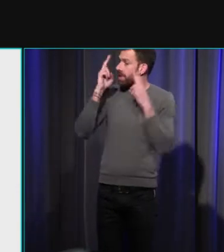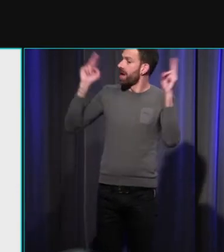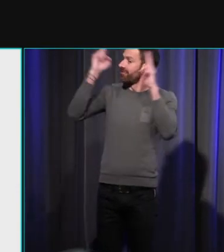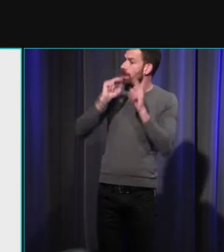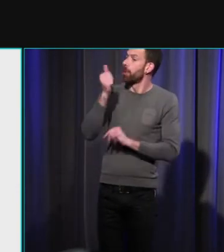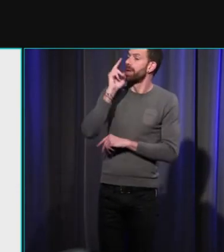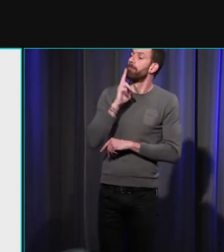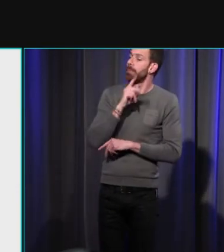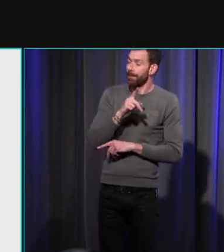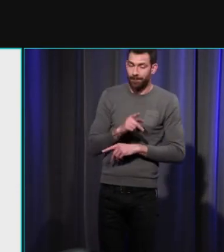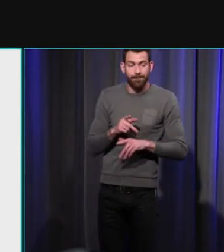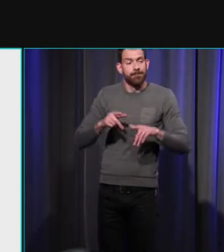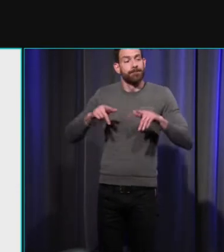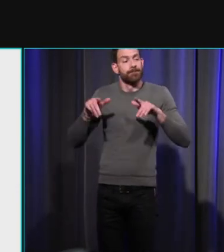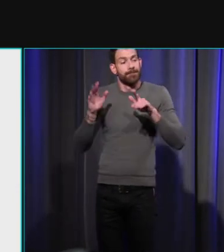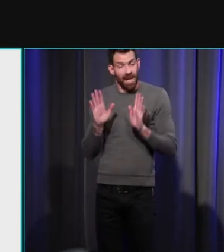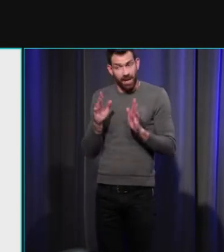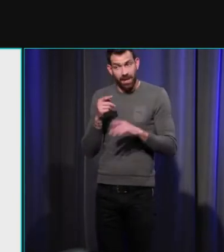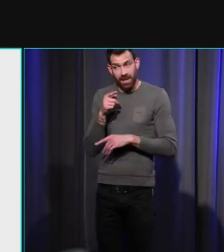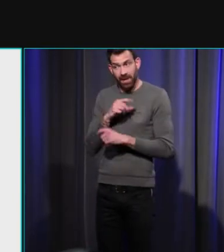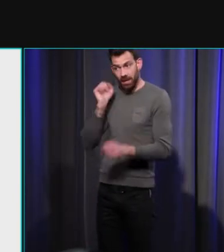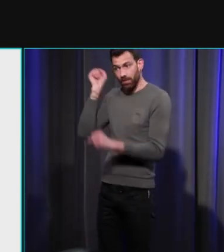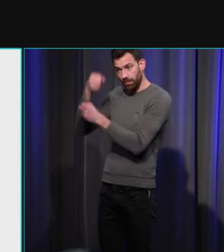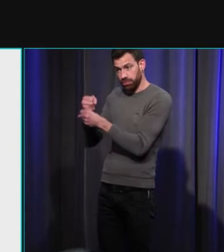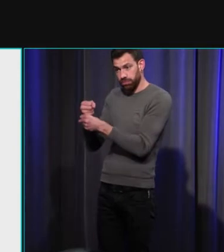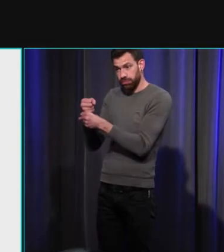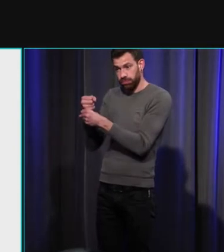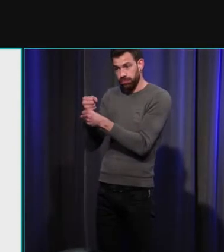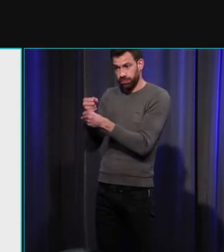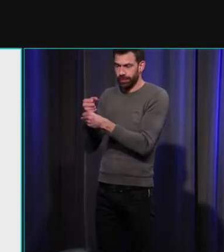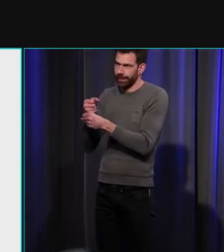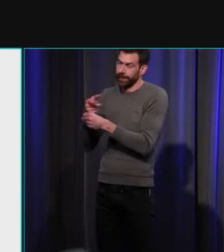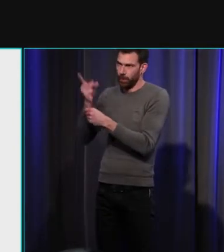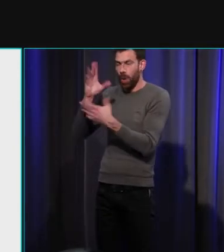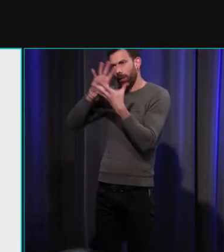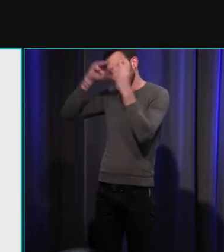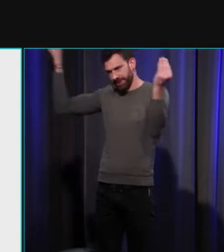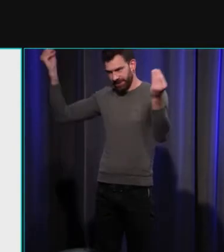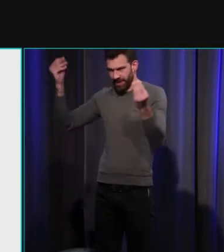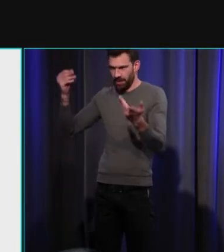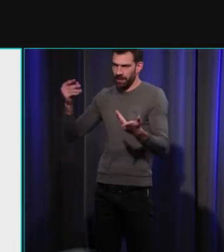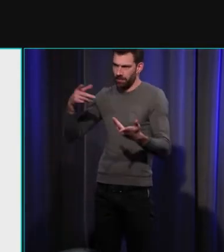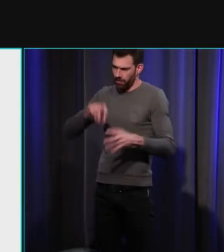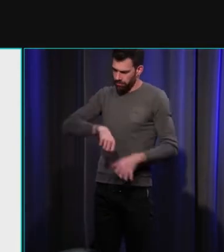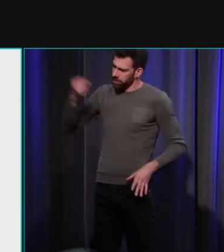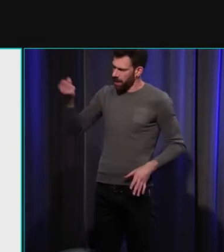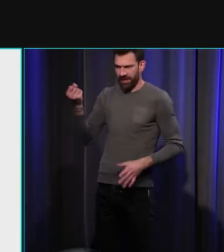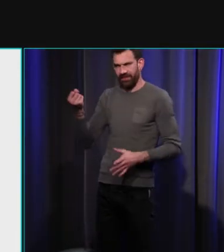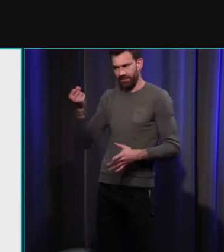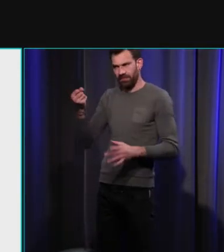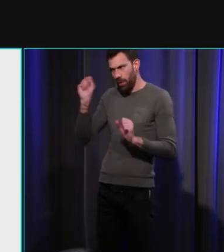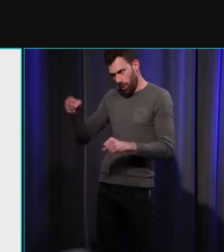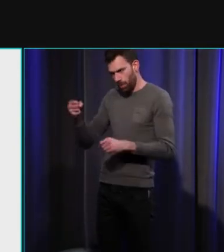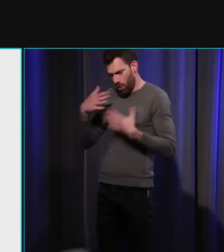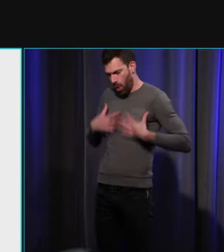cette punition l'année que de l'ordre spirituel autant le glaive physique tu le